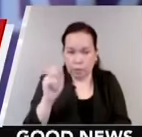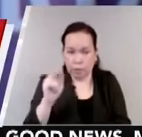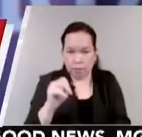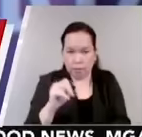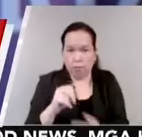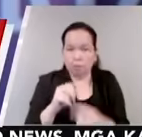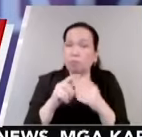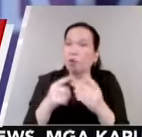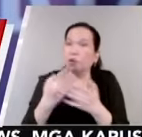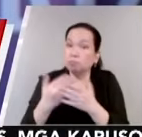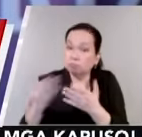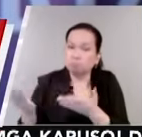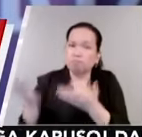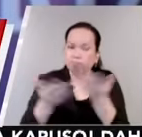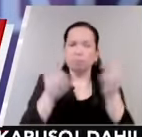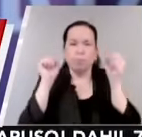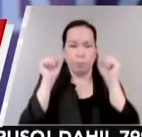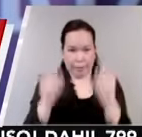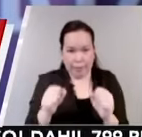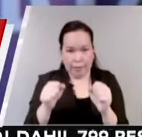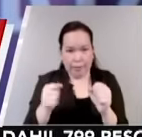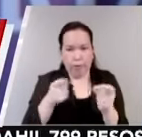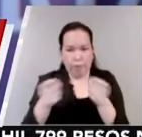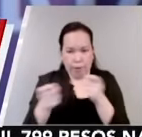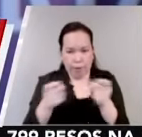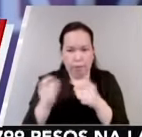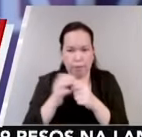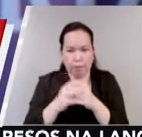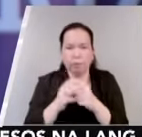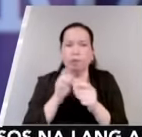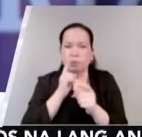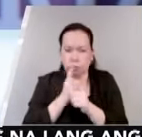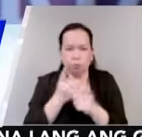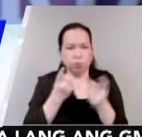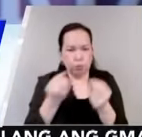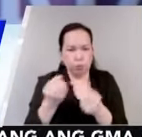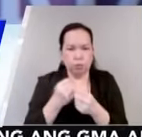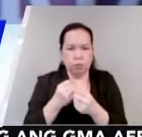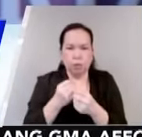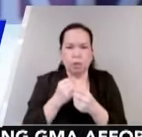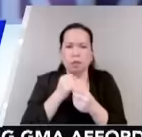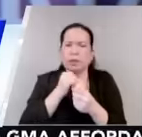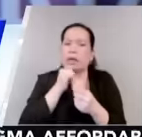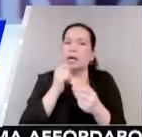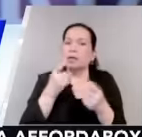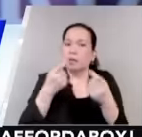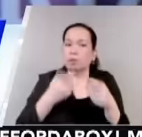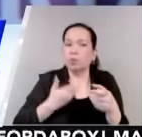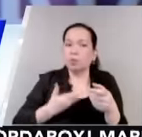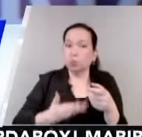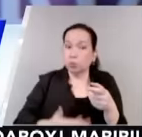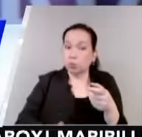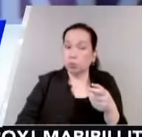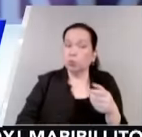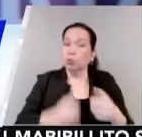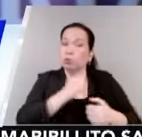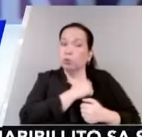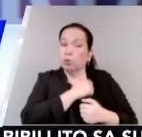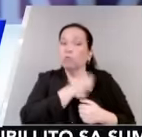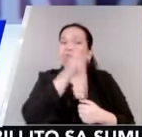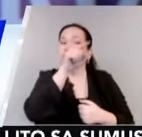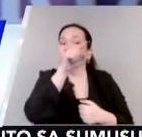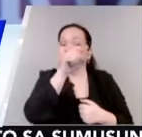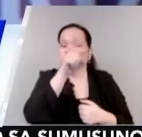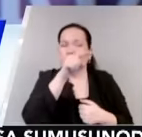that. We will make sure hindi magugutom ang tropa natin doon. Hindi maubusan ng tubig,